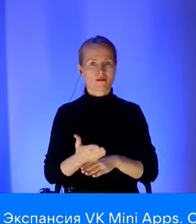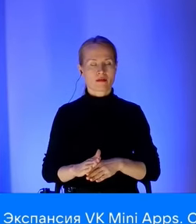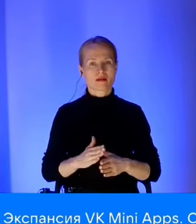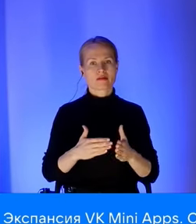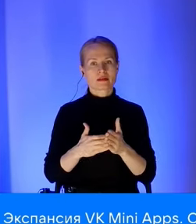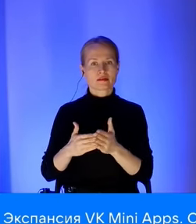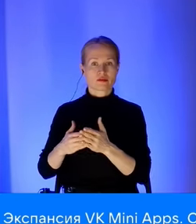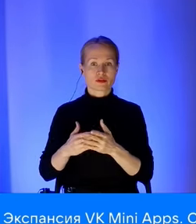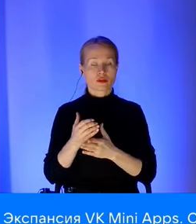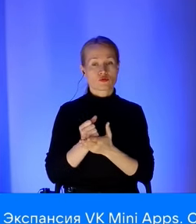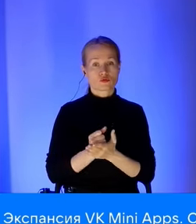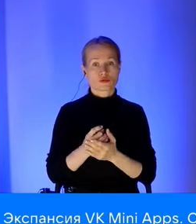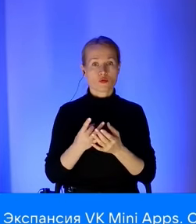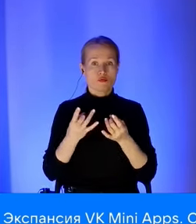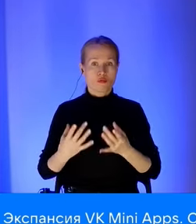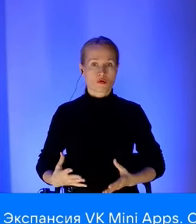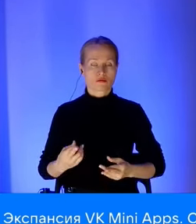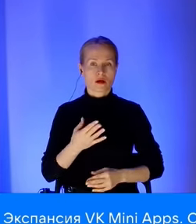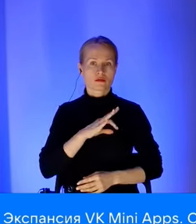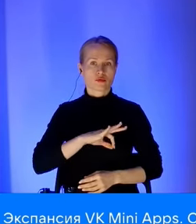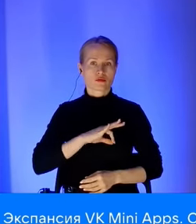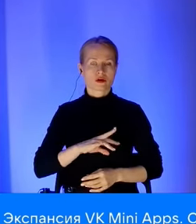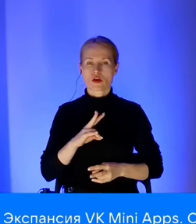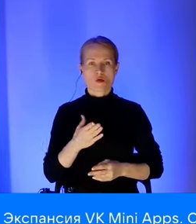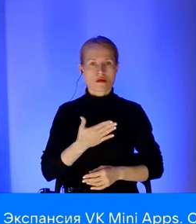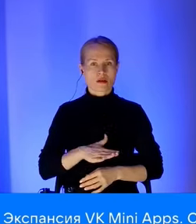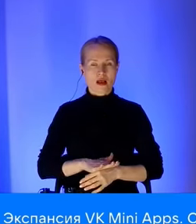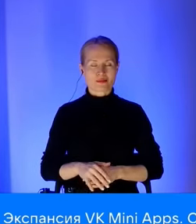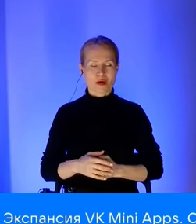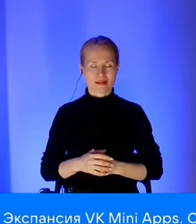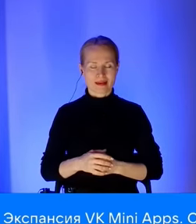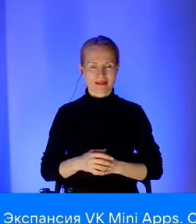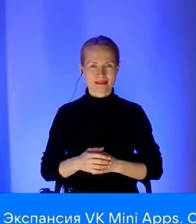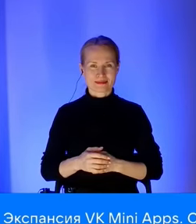ресурсы, довольно прост для использования, но не для эксплуатации.